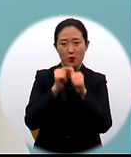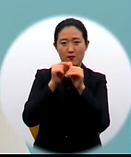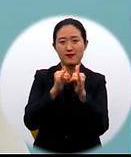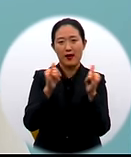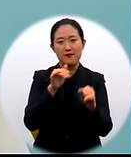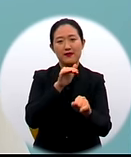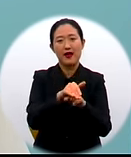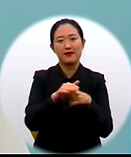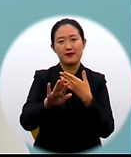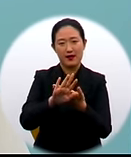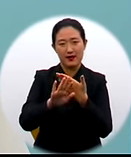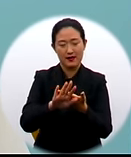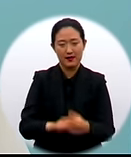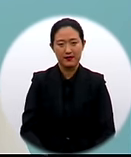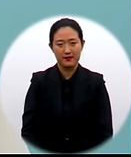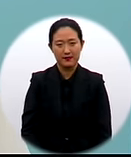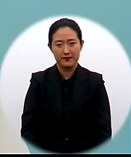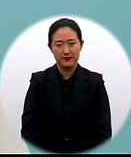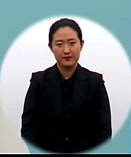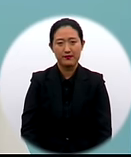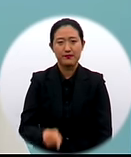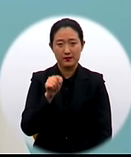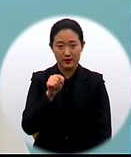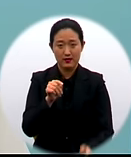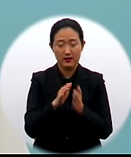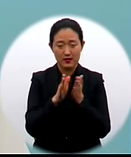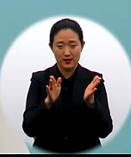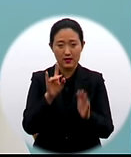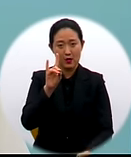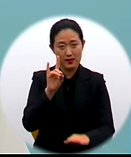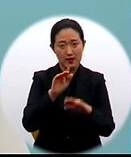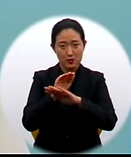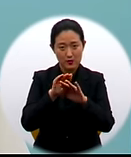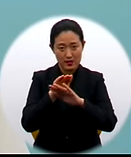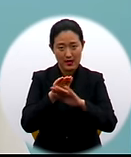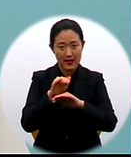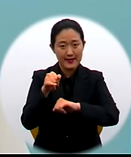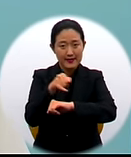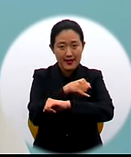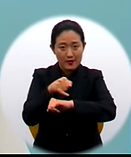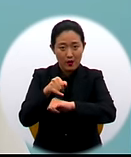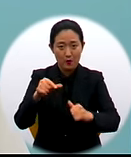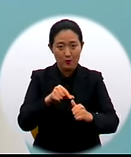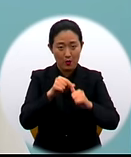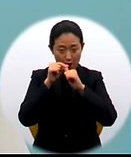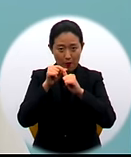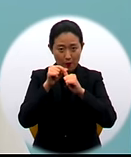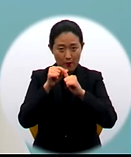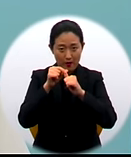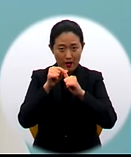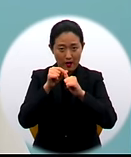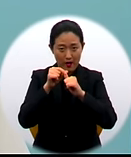뽑습니다. 이게 얼마나 다이나믹하게 다르냐면요, 똑같은 회사라고 하더라도 직무가 다르면 채용하는 방식이 달라져요.